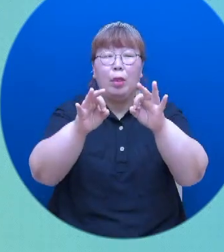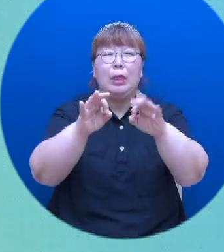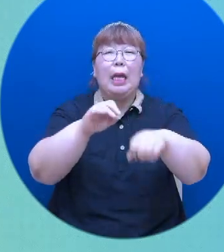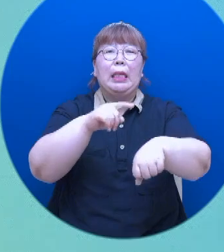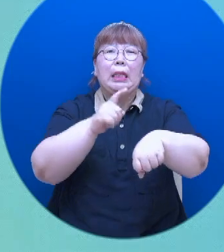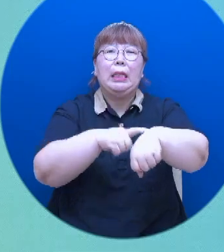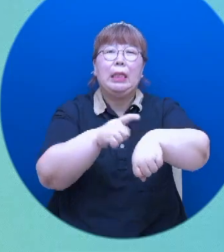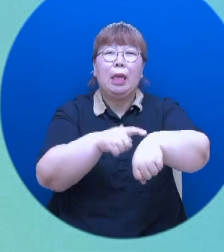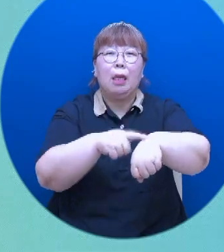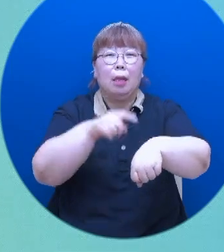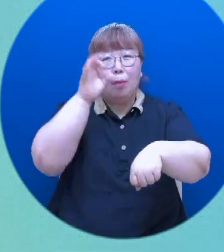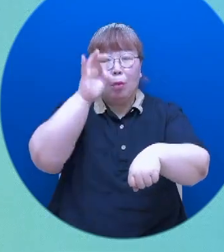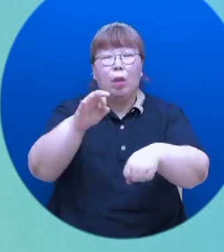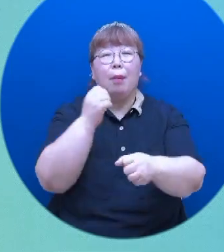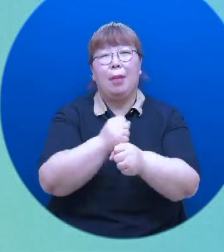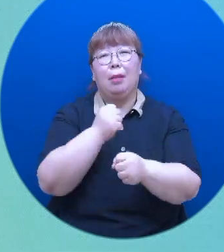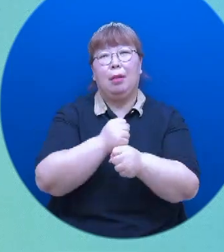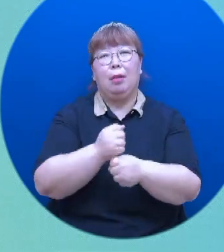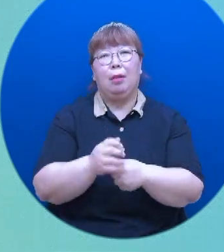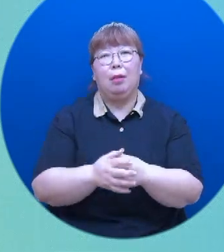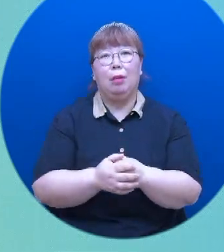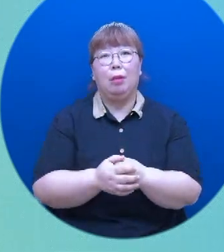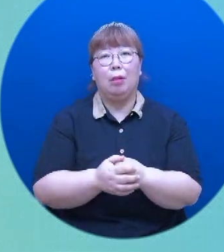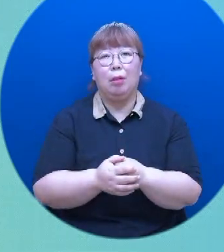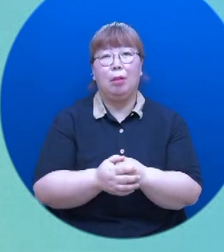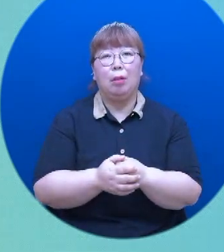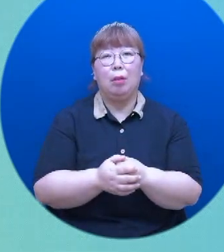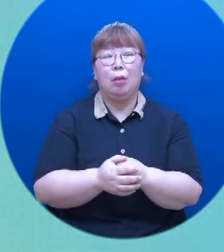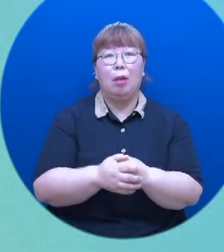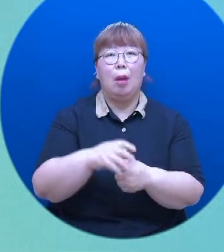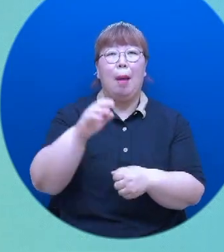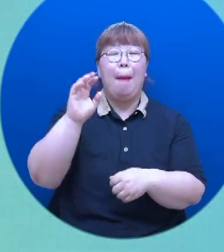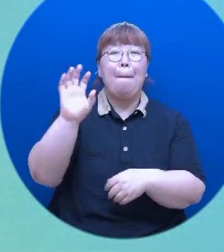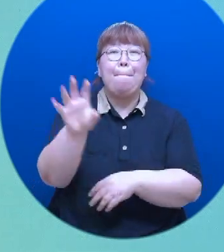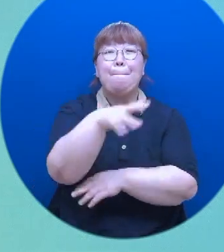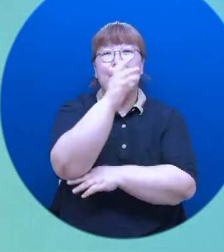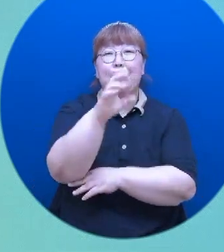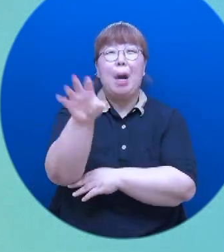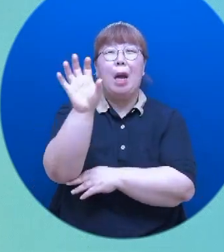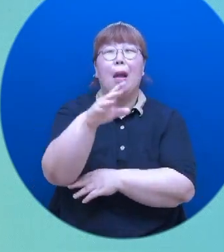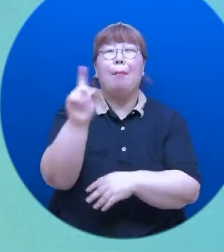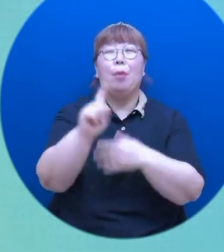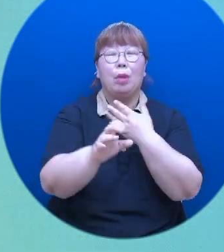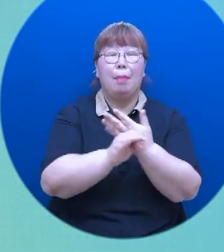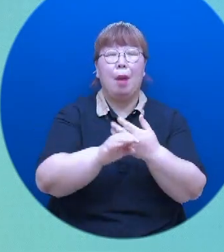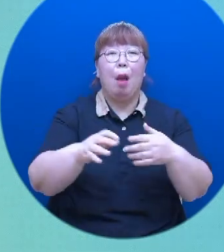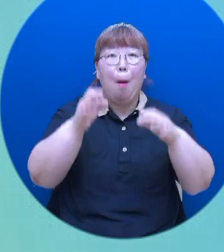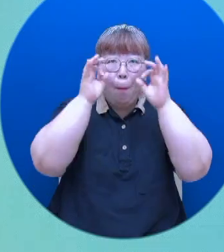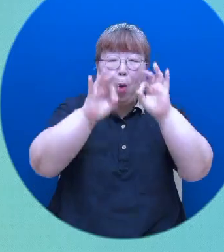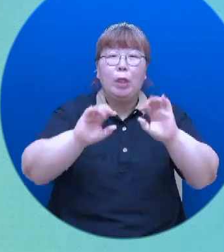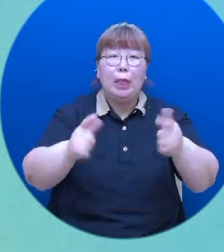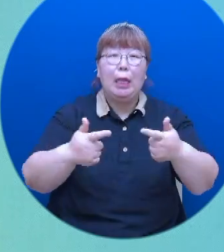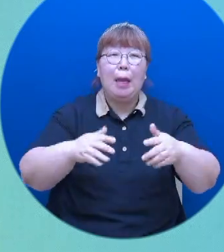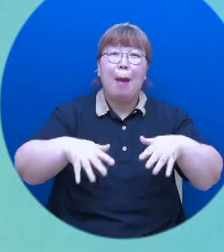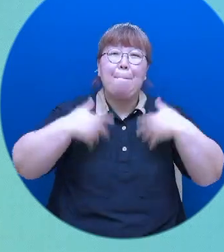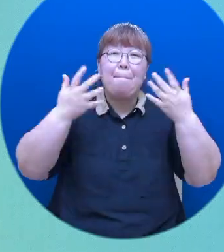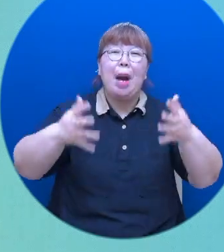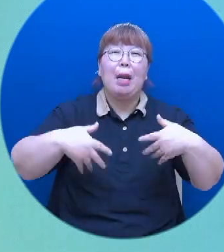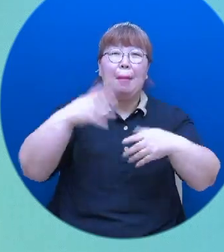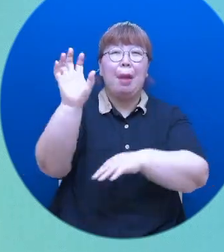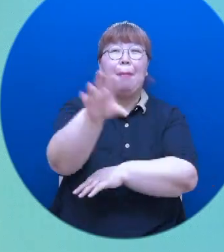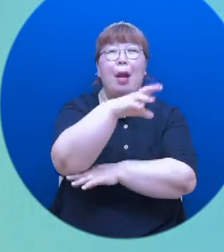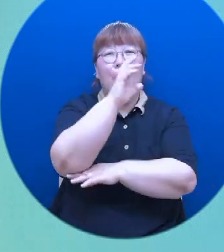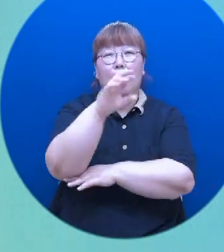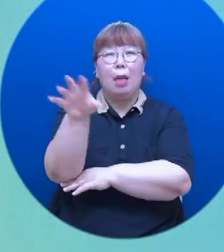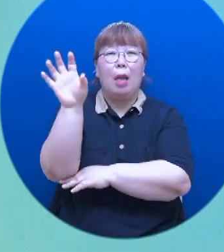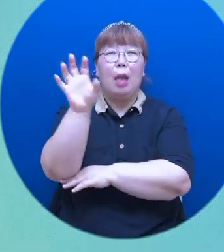보게 하는 기계입니다. 풍향계가 무엇입니까? 보이지 않는 바람의 방향과 바람의 세계를 보게